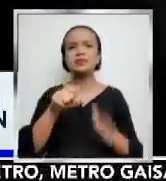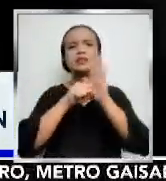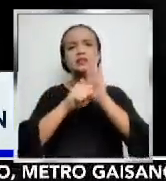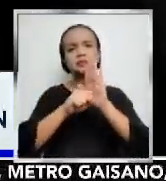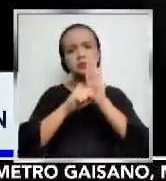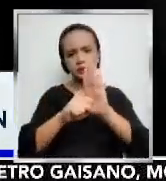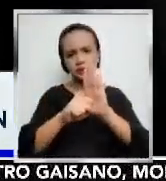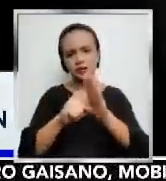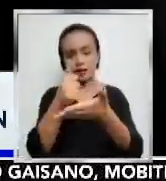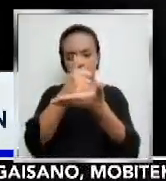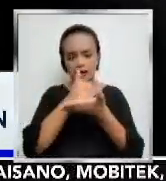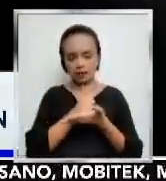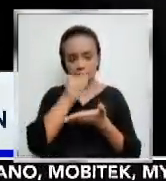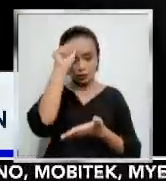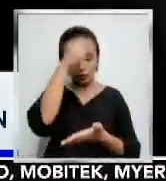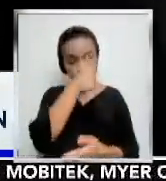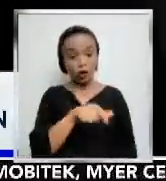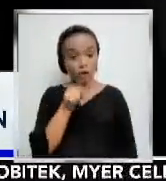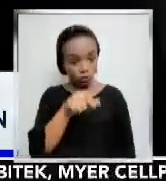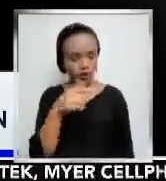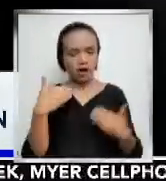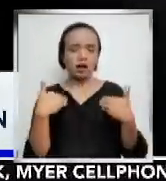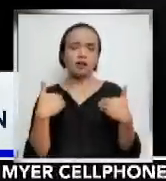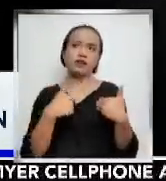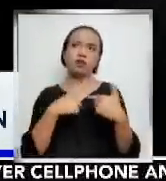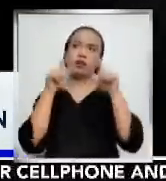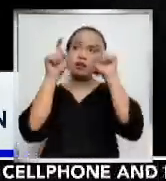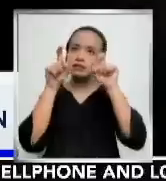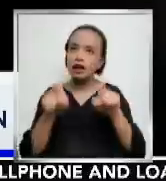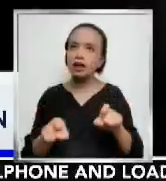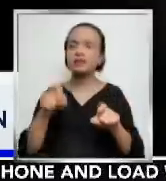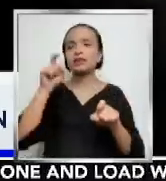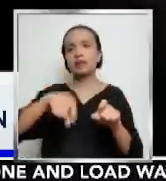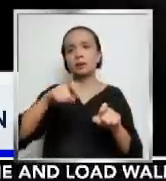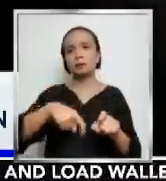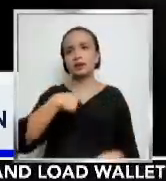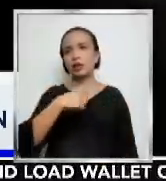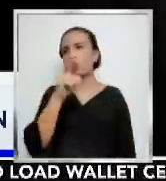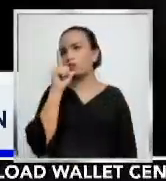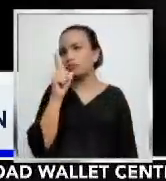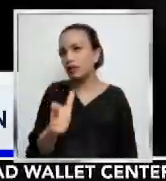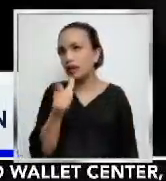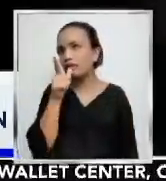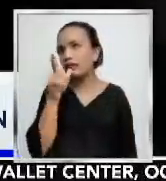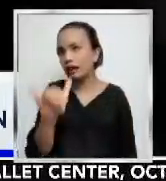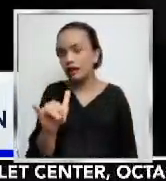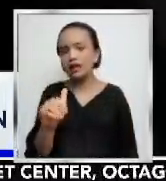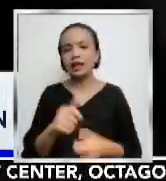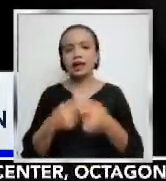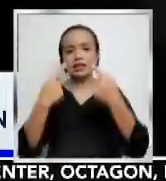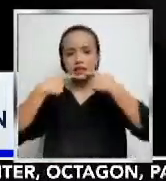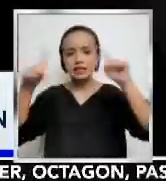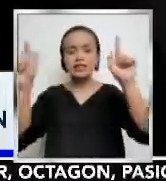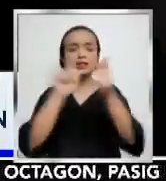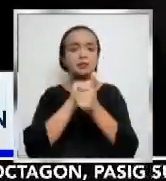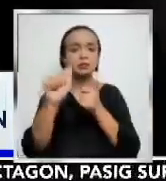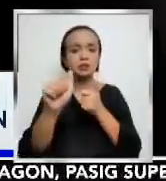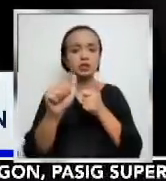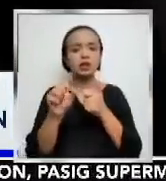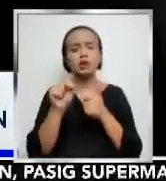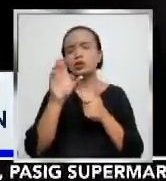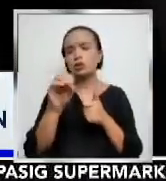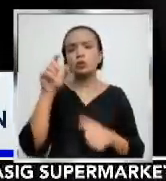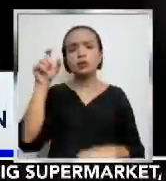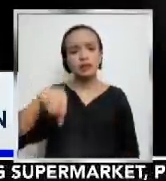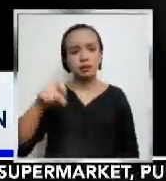na, uy, meron akong exam, dapat swertihin ako dito at pumasa ako. So, pero dapat sabayan yun